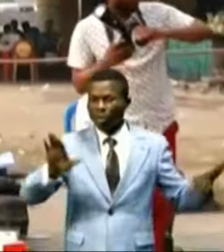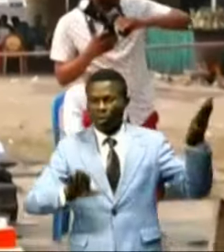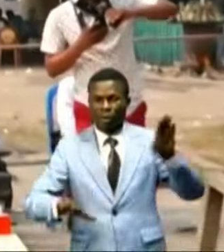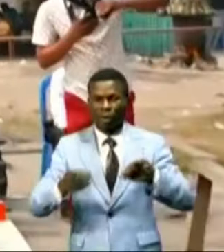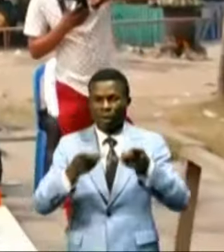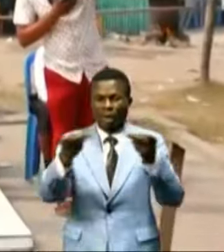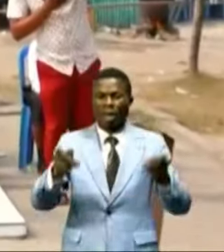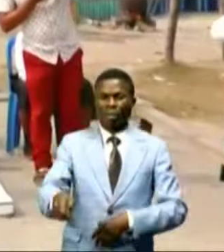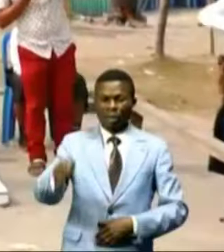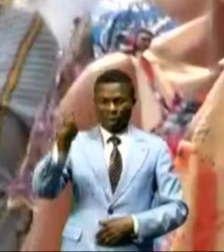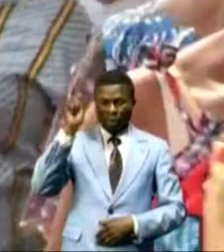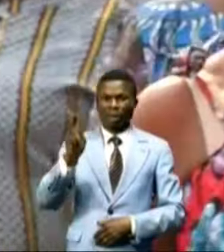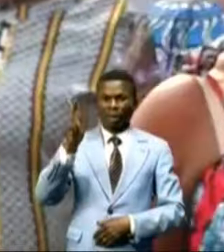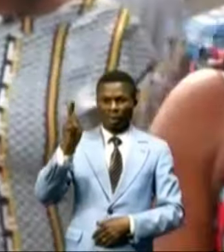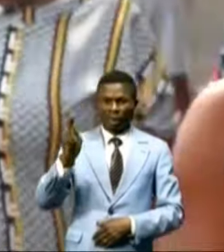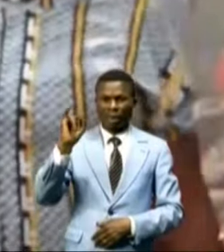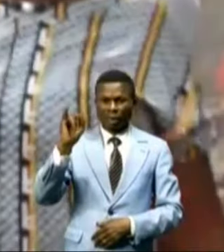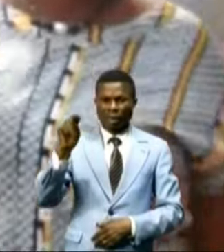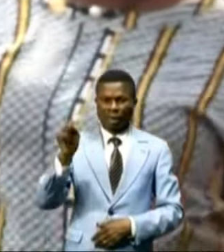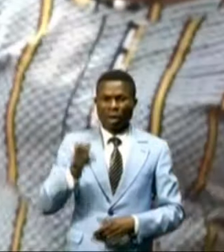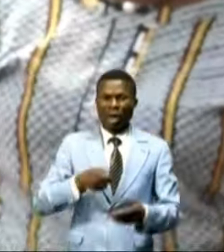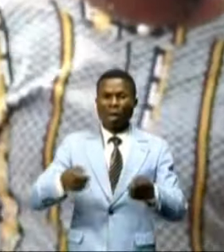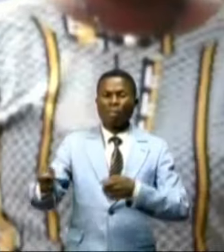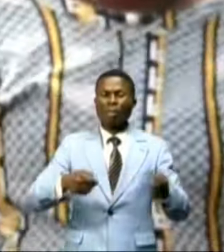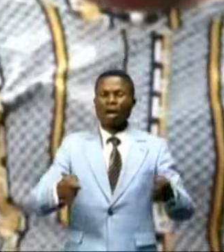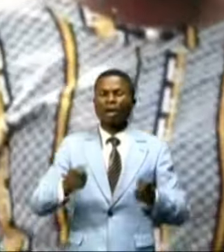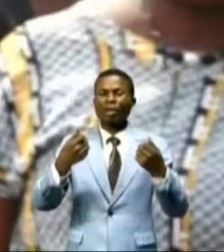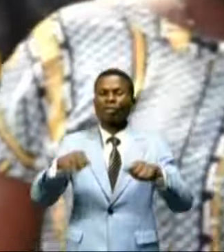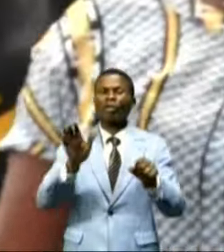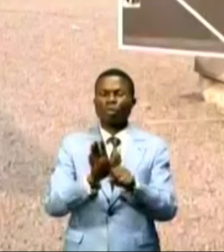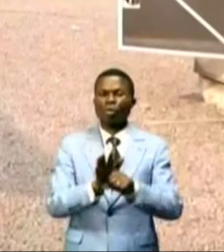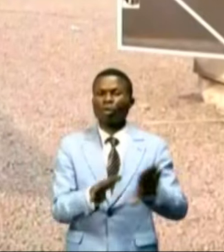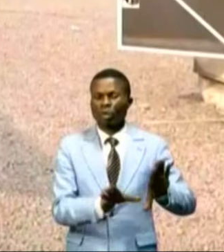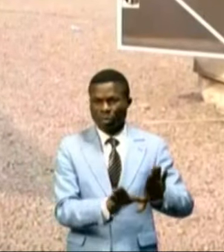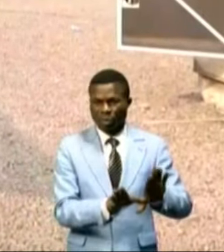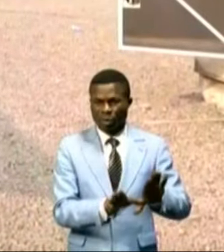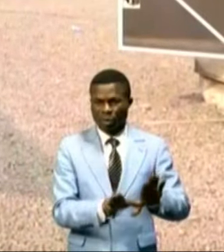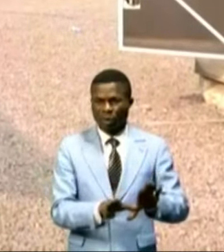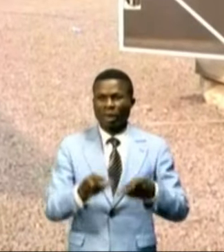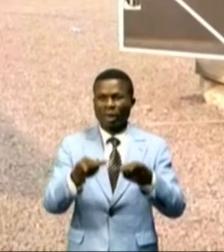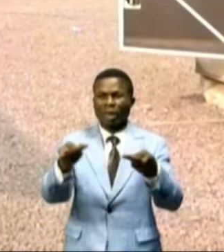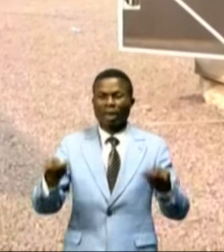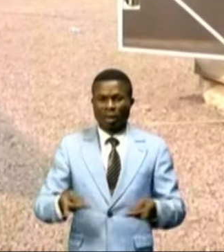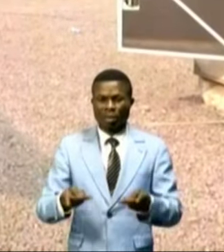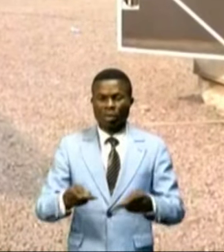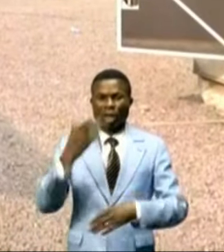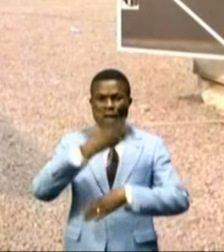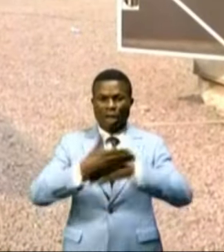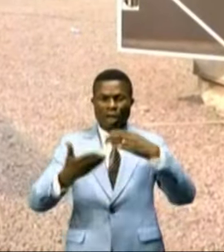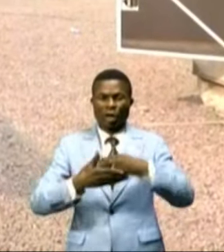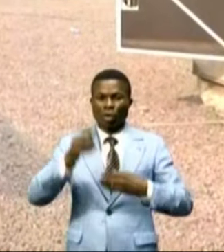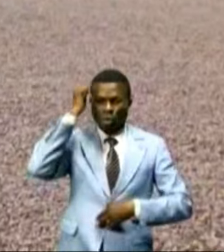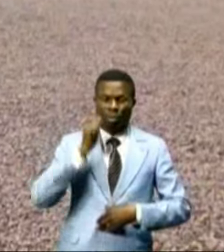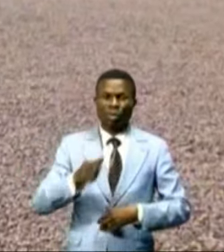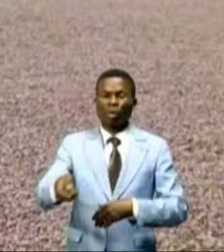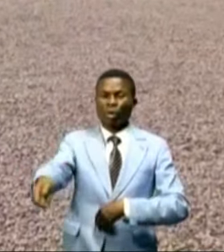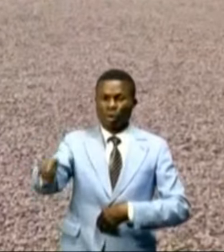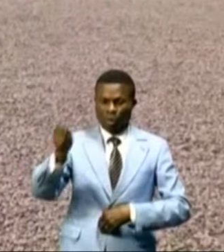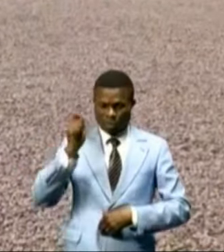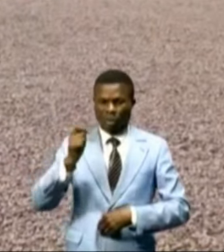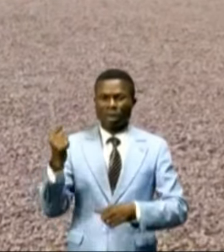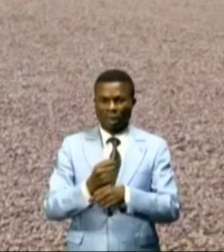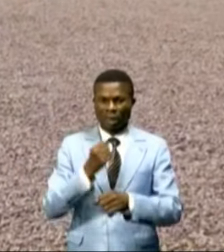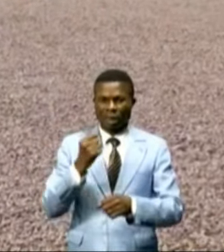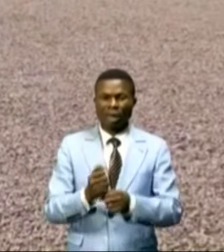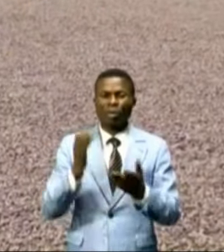pêcheurs de Kinkole, le plus grand marché du poisson, précisément au débarcadère intégré du port de Kinkole, dont les travaux ont connu